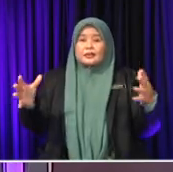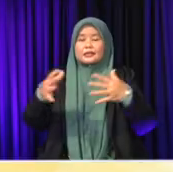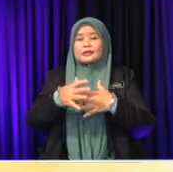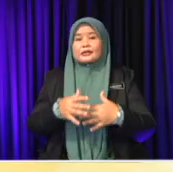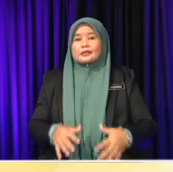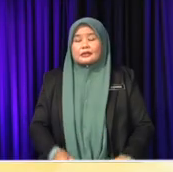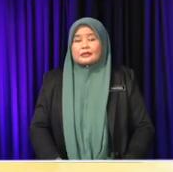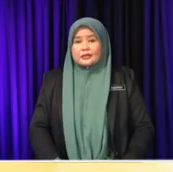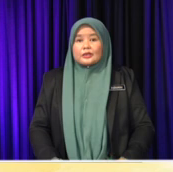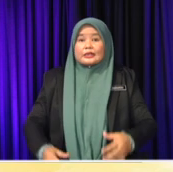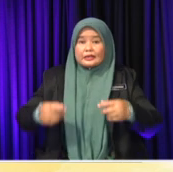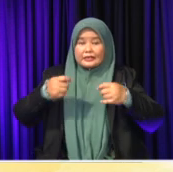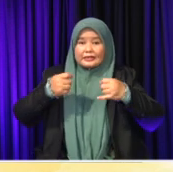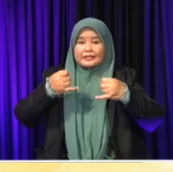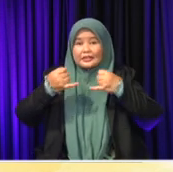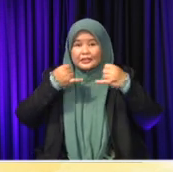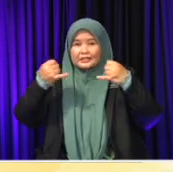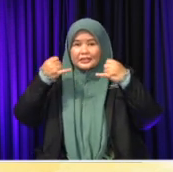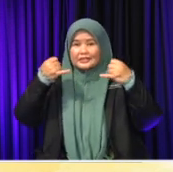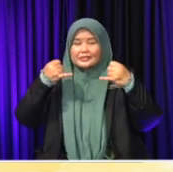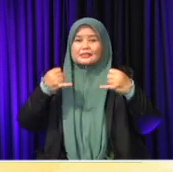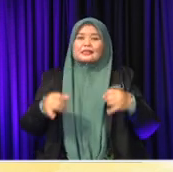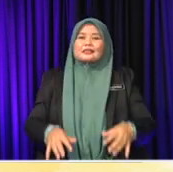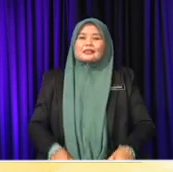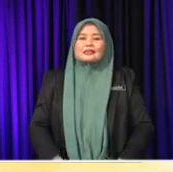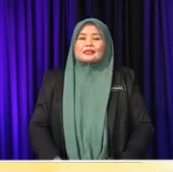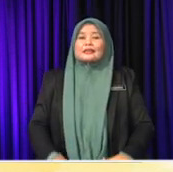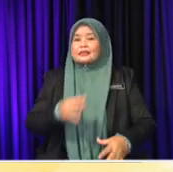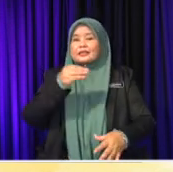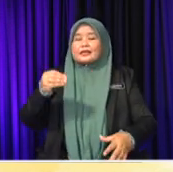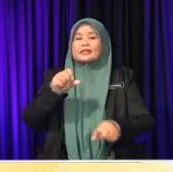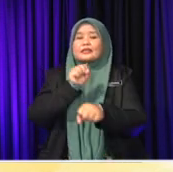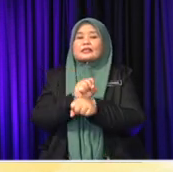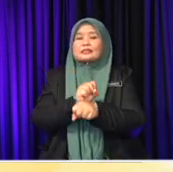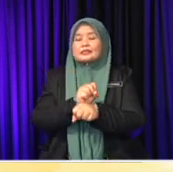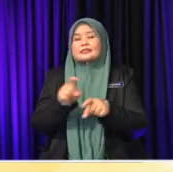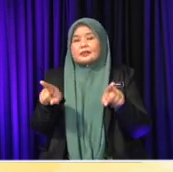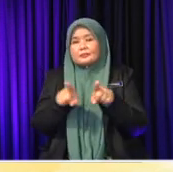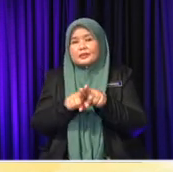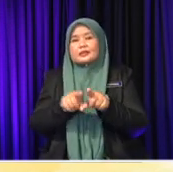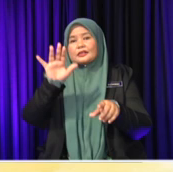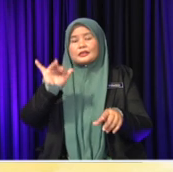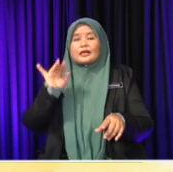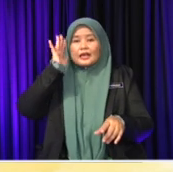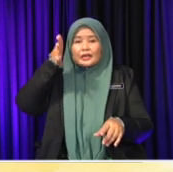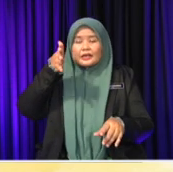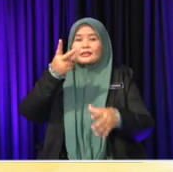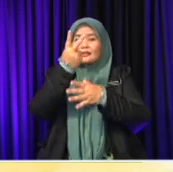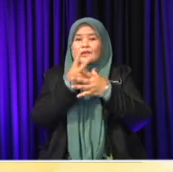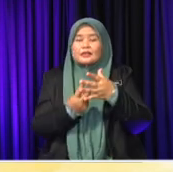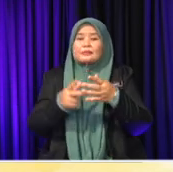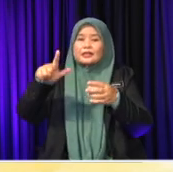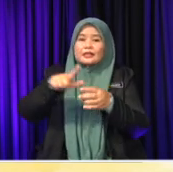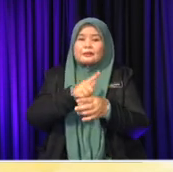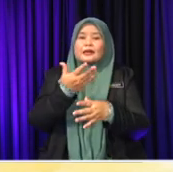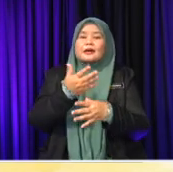interaksi minta maaf menggalakkan interaksi dan kerjasama yang akan saling melengkapi